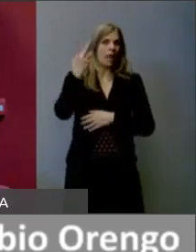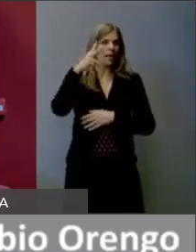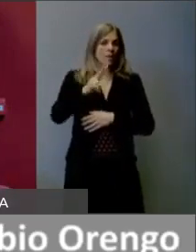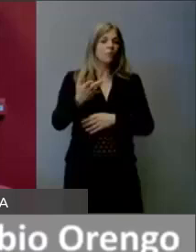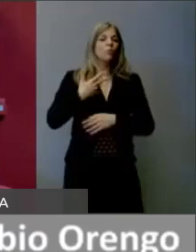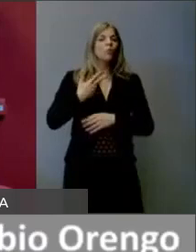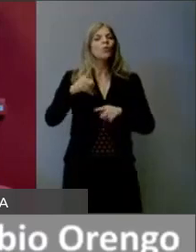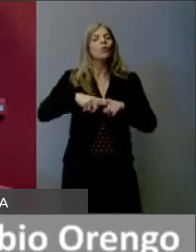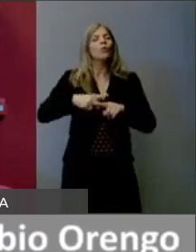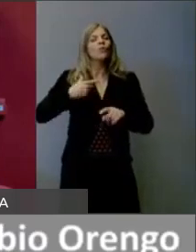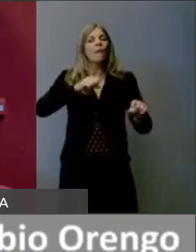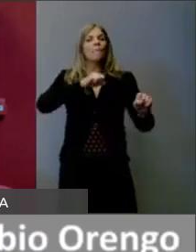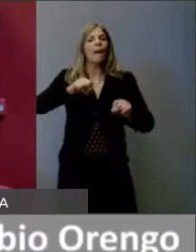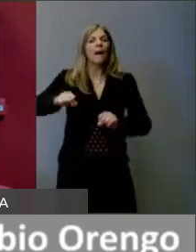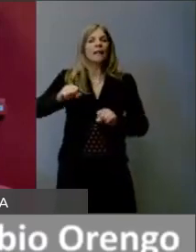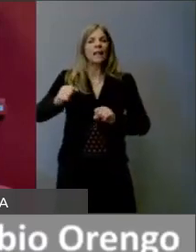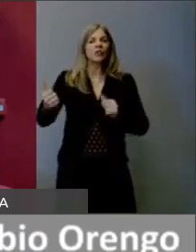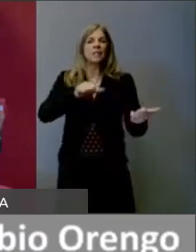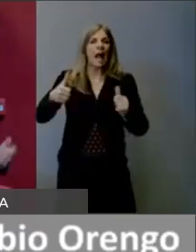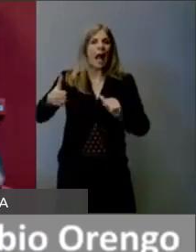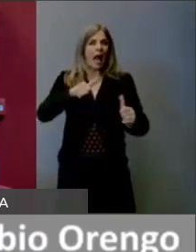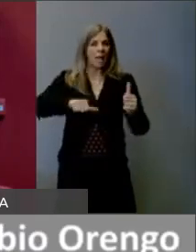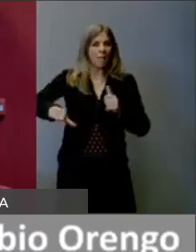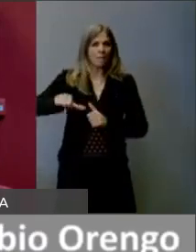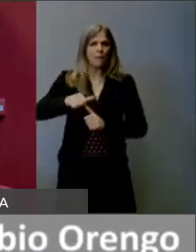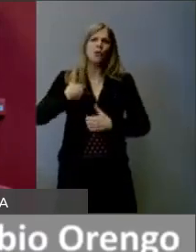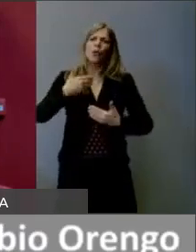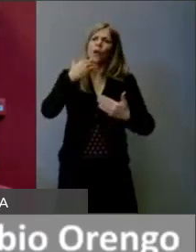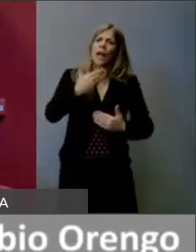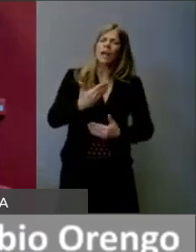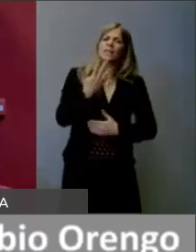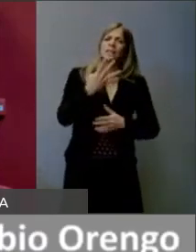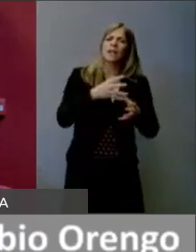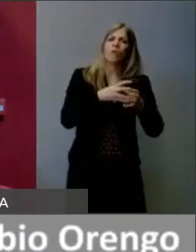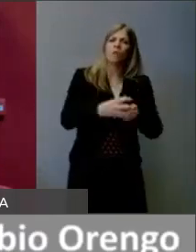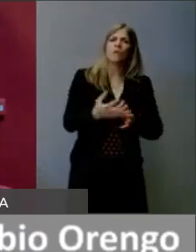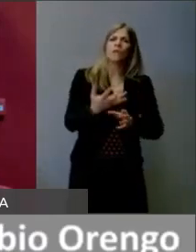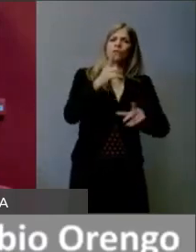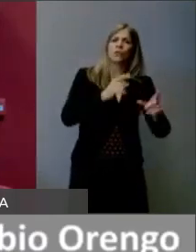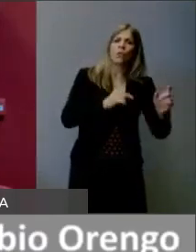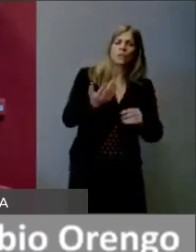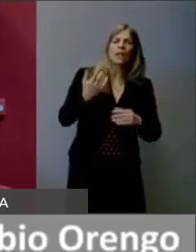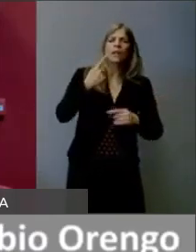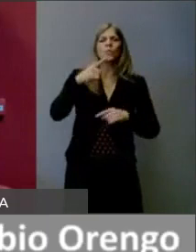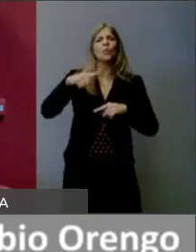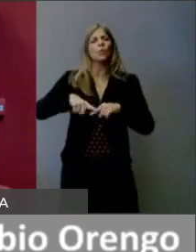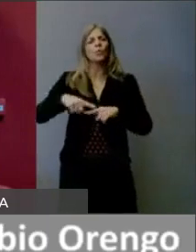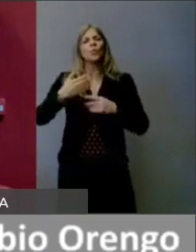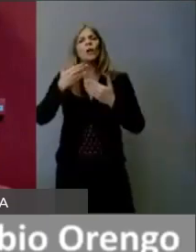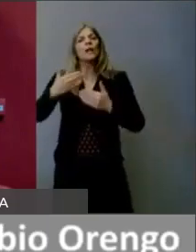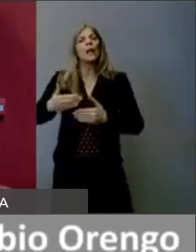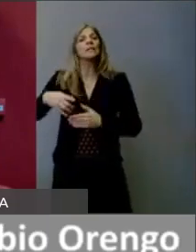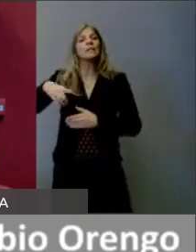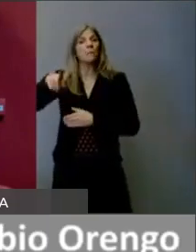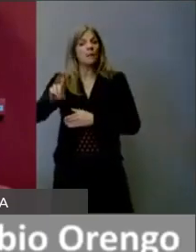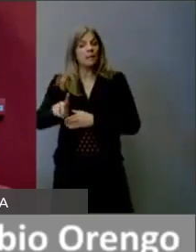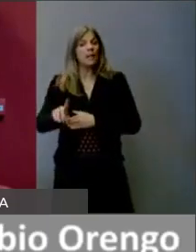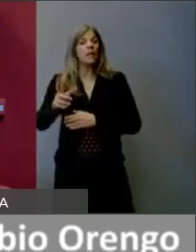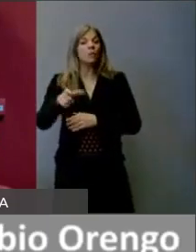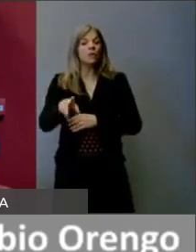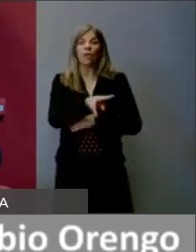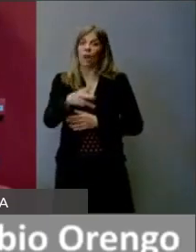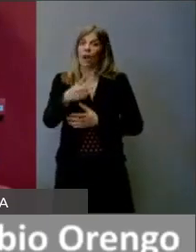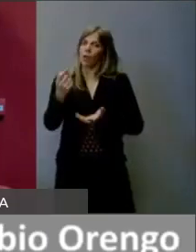di interscambio io ringrazio sempre i 5 Stelle, ringrazio il PD perché è loro e anche gli altri partiti perché hanno finanziato questo